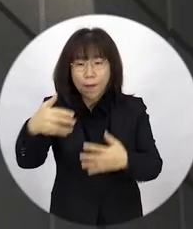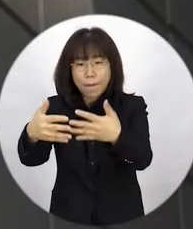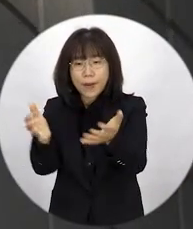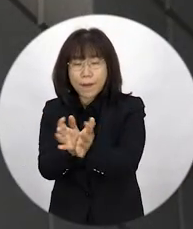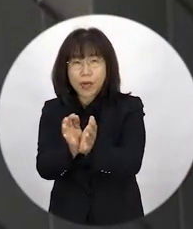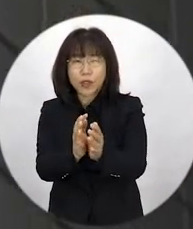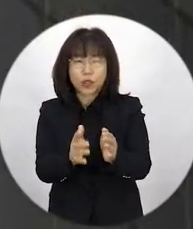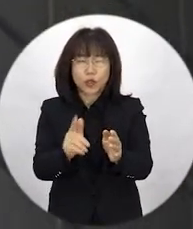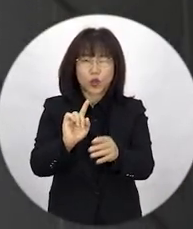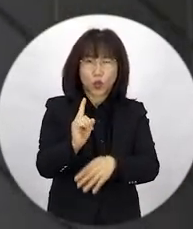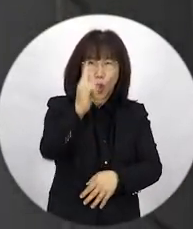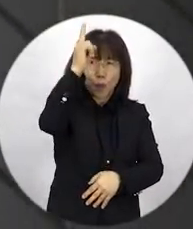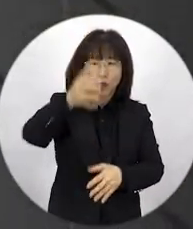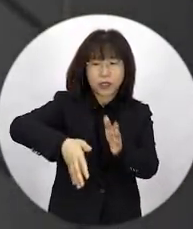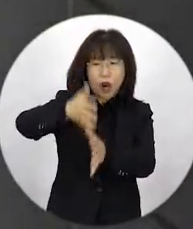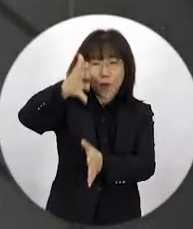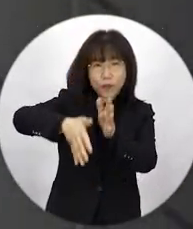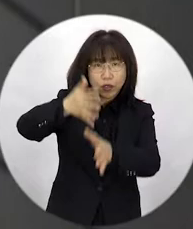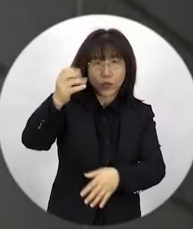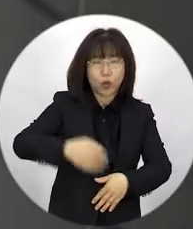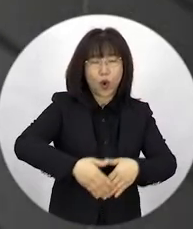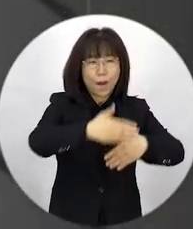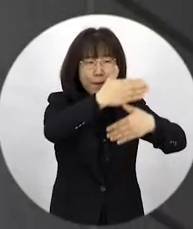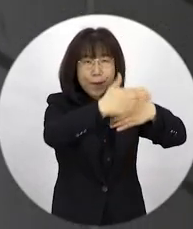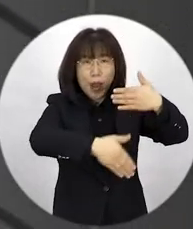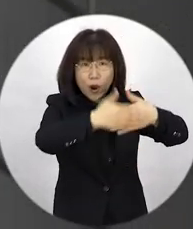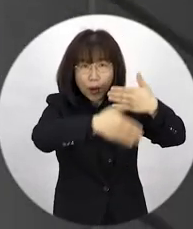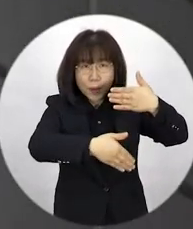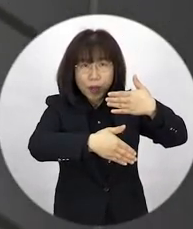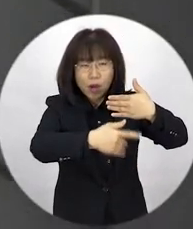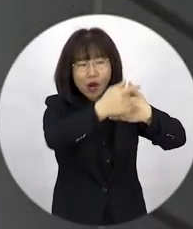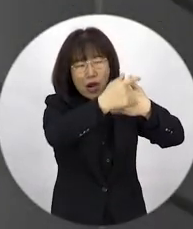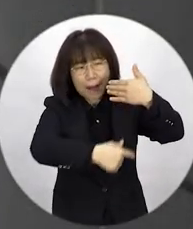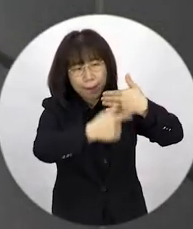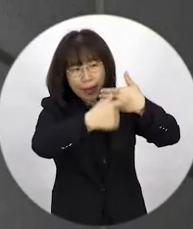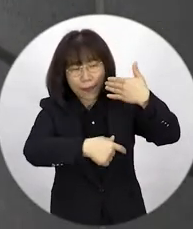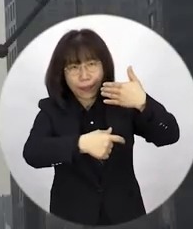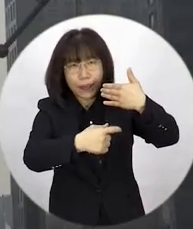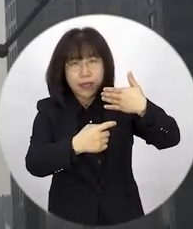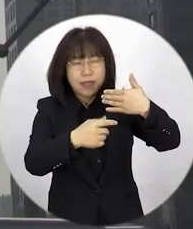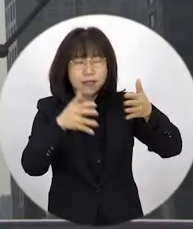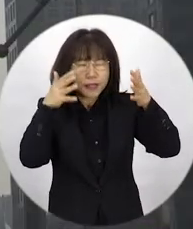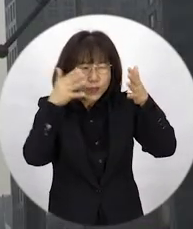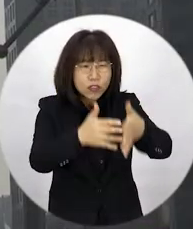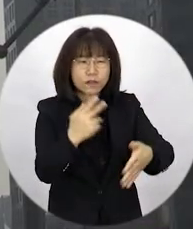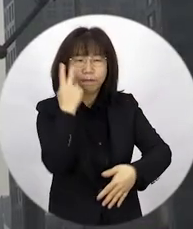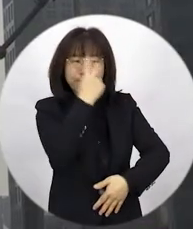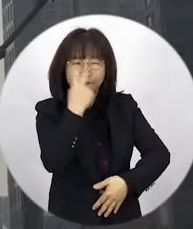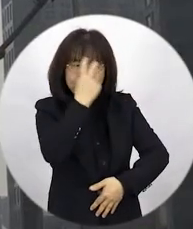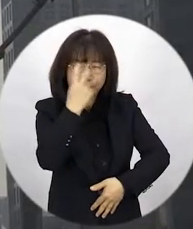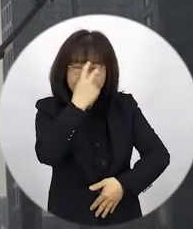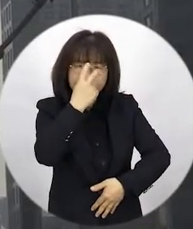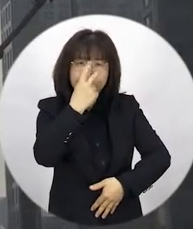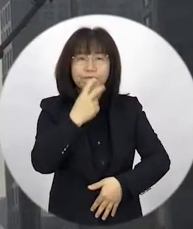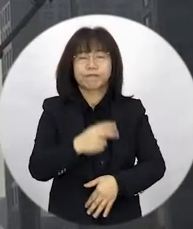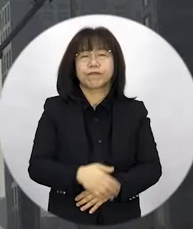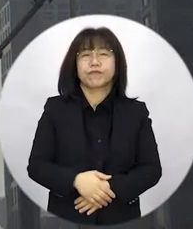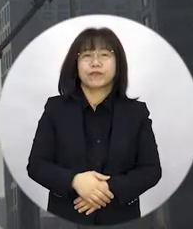점검반이 고층 건물의 옥상 간판과 벽면 이용 간판, 돌출 간판 등의 집중 점검을